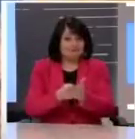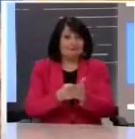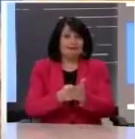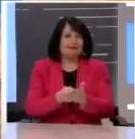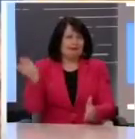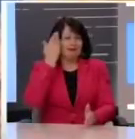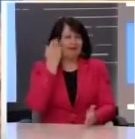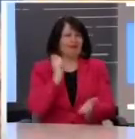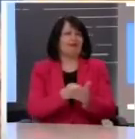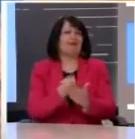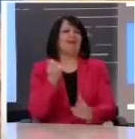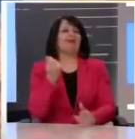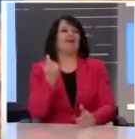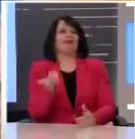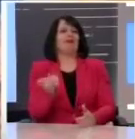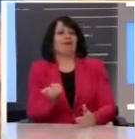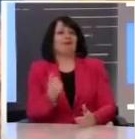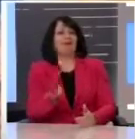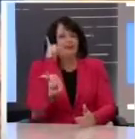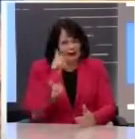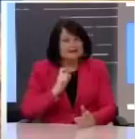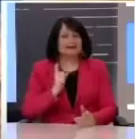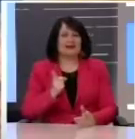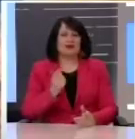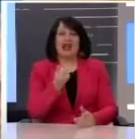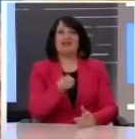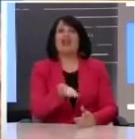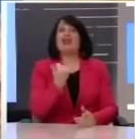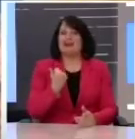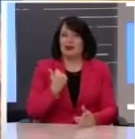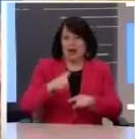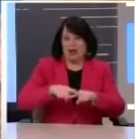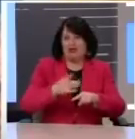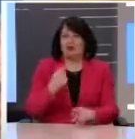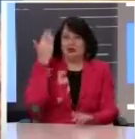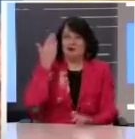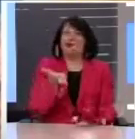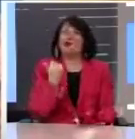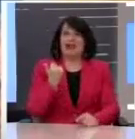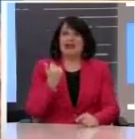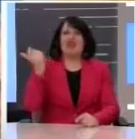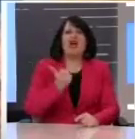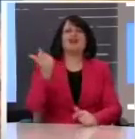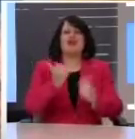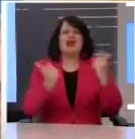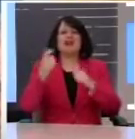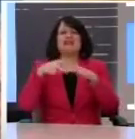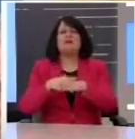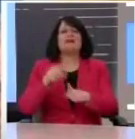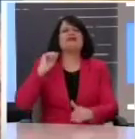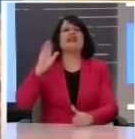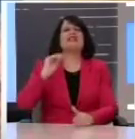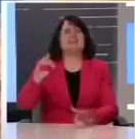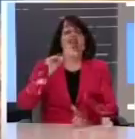τώρα. Και επειδή ξέραν ότι δεν έχουμε τα χρήματα να τα πληρώσουμε, μας δίνανε δάνεια από τις τράπεζές τους για